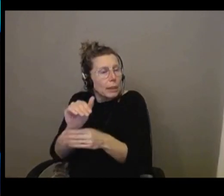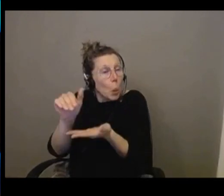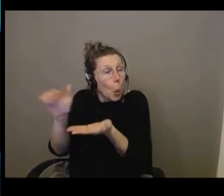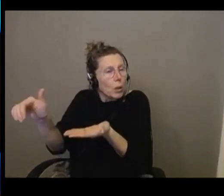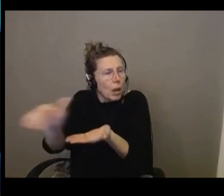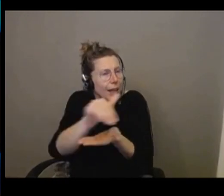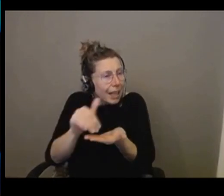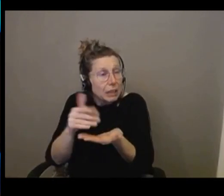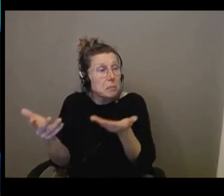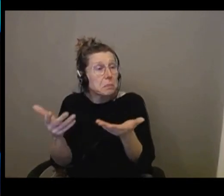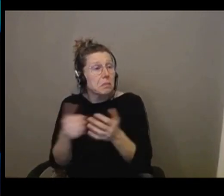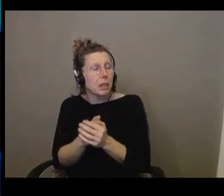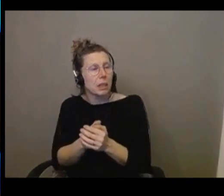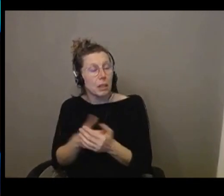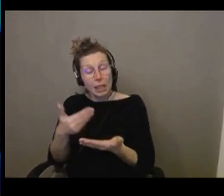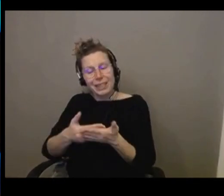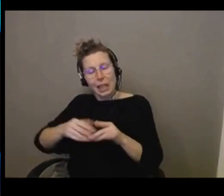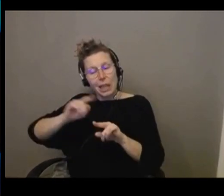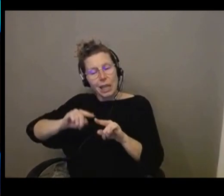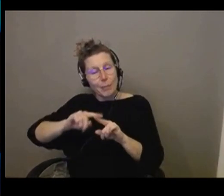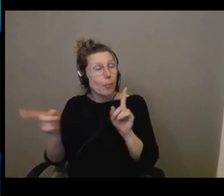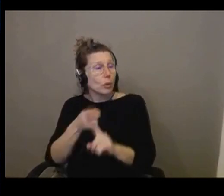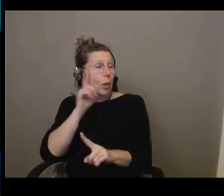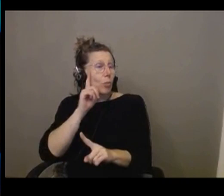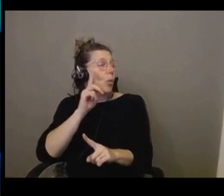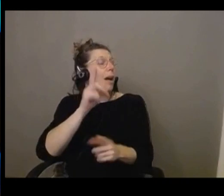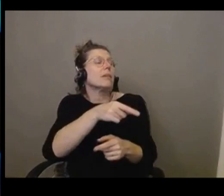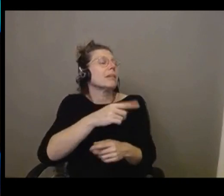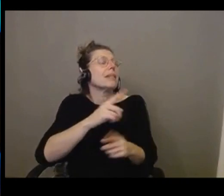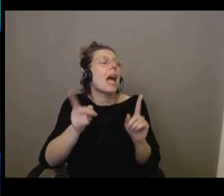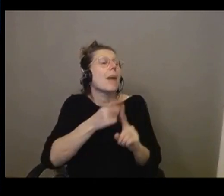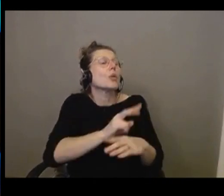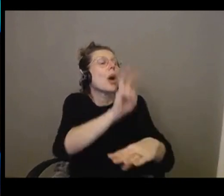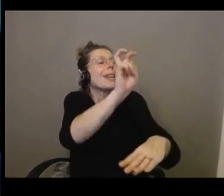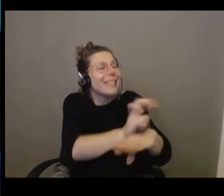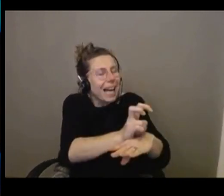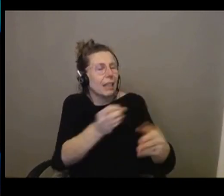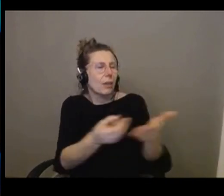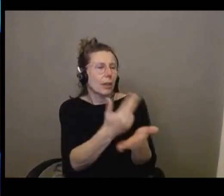justement garder l'information utile et garantir que l'information qui n'est pas nécessaire soit effectivement bien